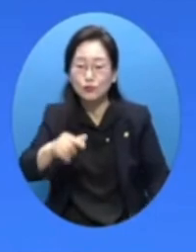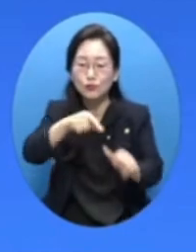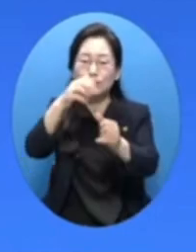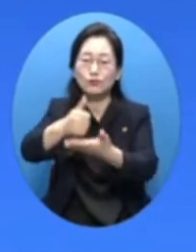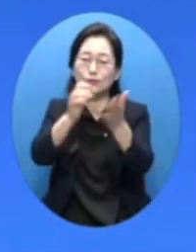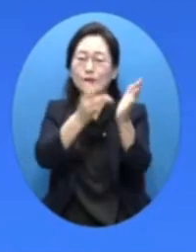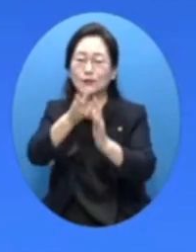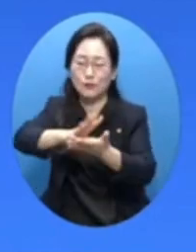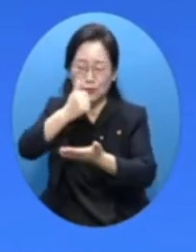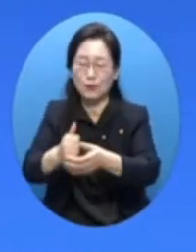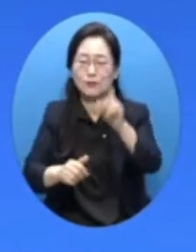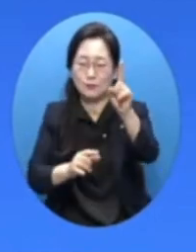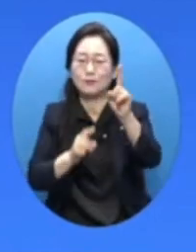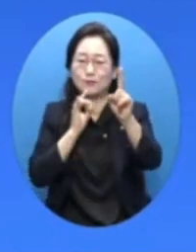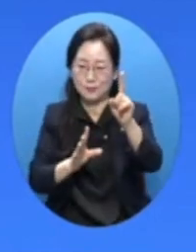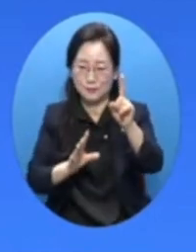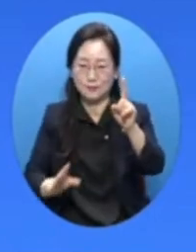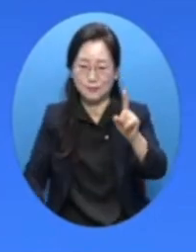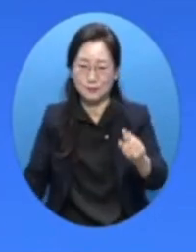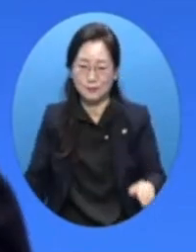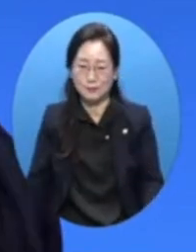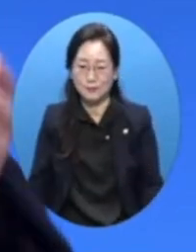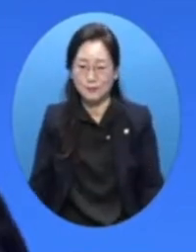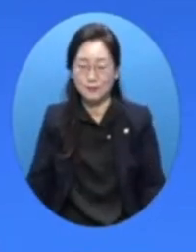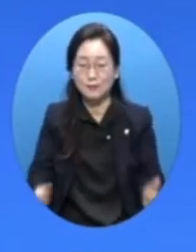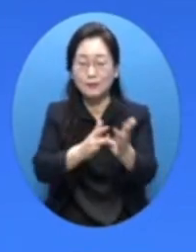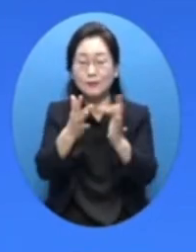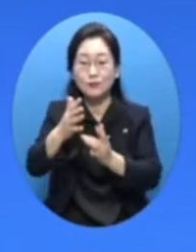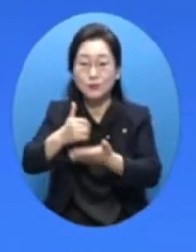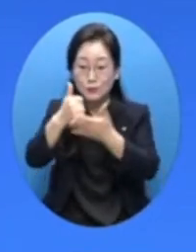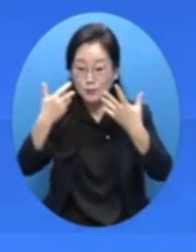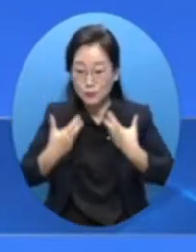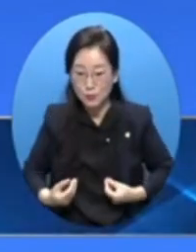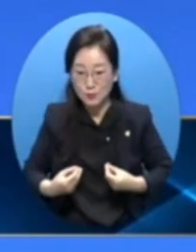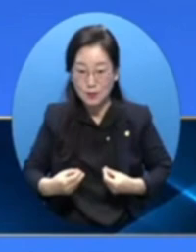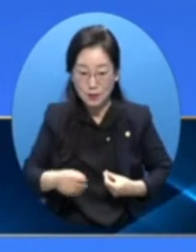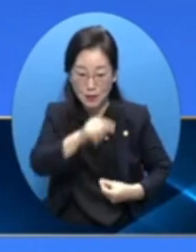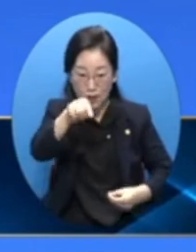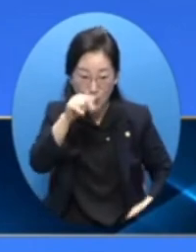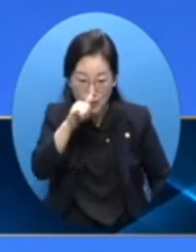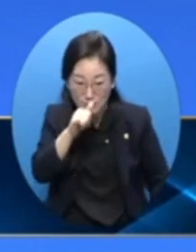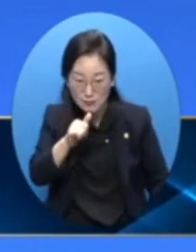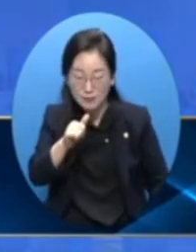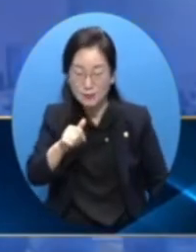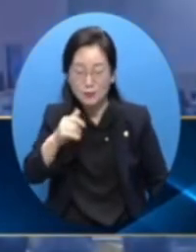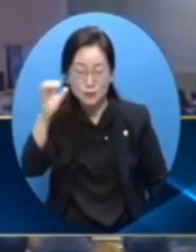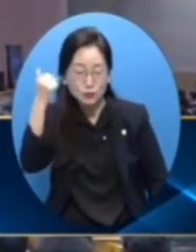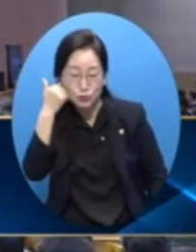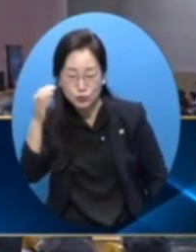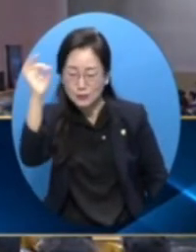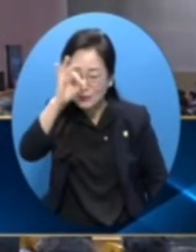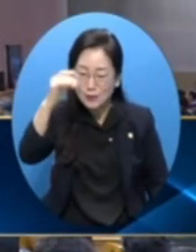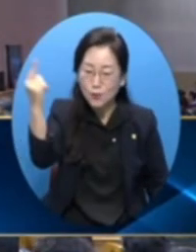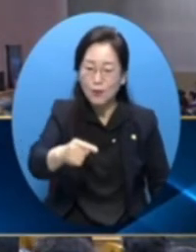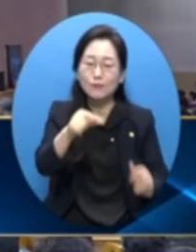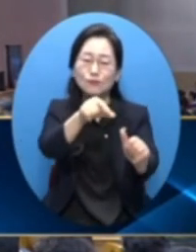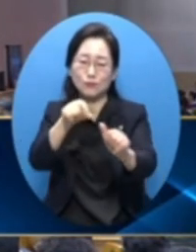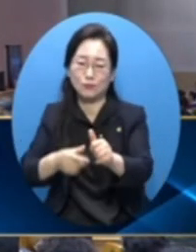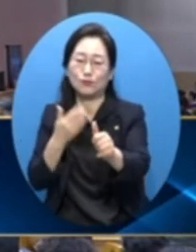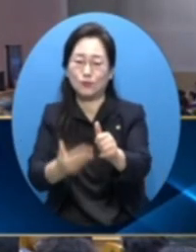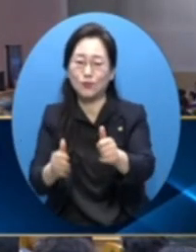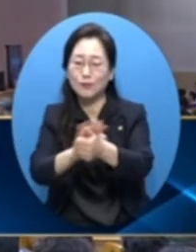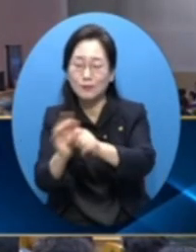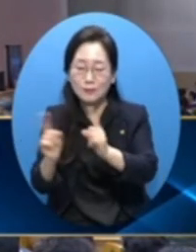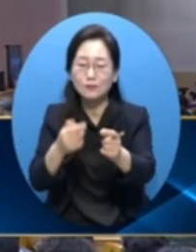예수 그리스도 한 번밖에 없습니다. 예수님은 절망의 처한 자를 찾아오시는 구원의 예수님, 치료의